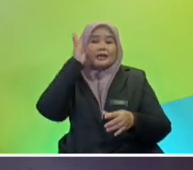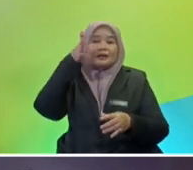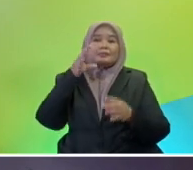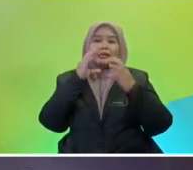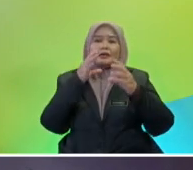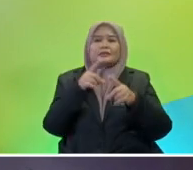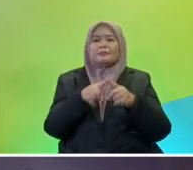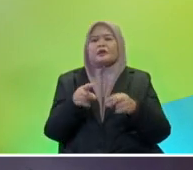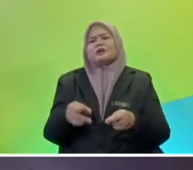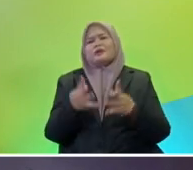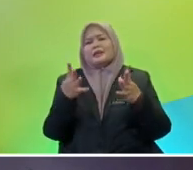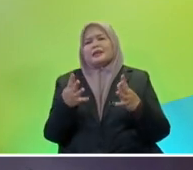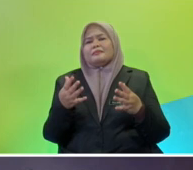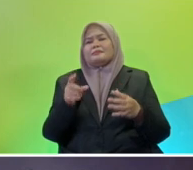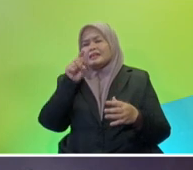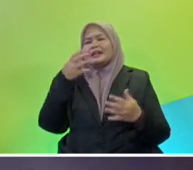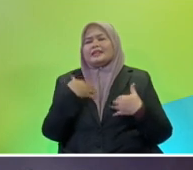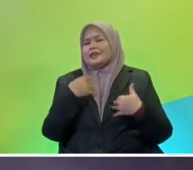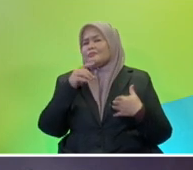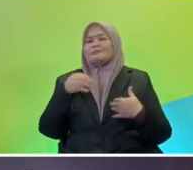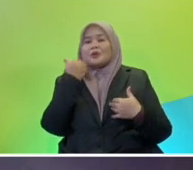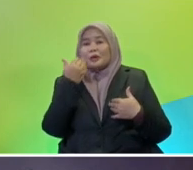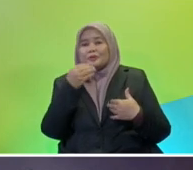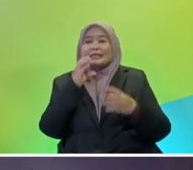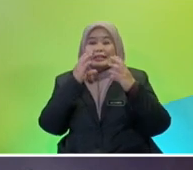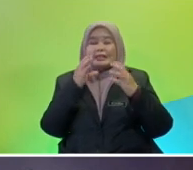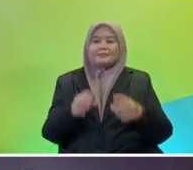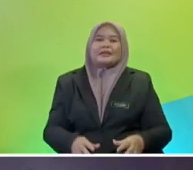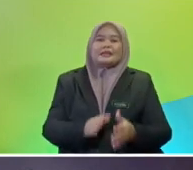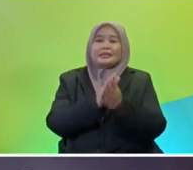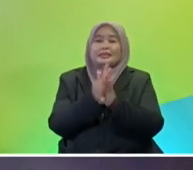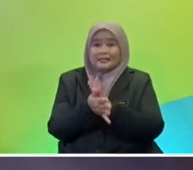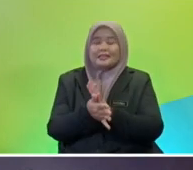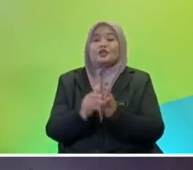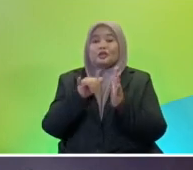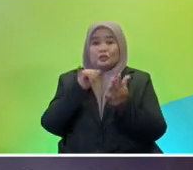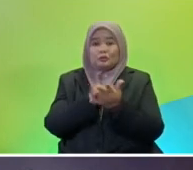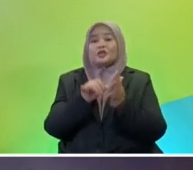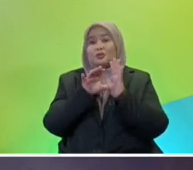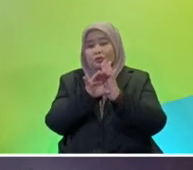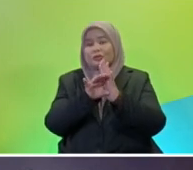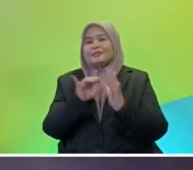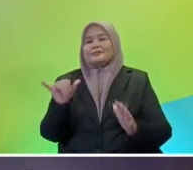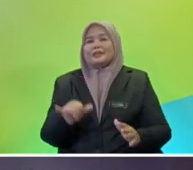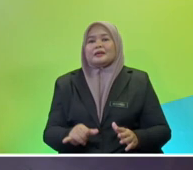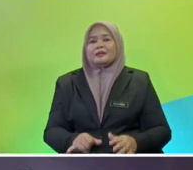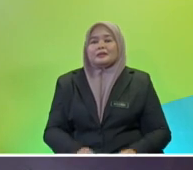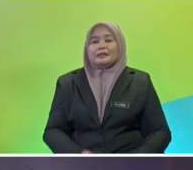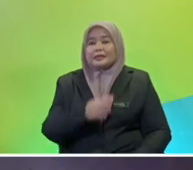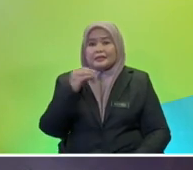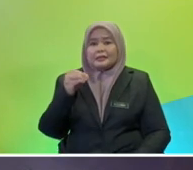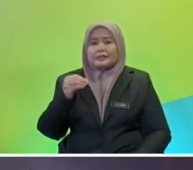kalau kita ada ramai kadang-kadang ada yang malu-malu kucing tidak mau cakap jadi macam itulah tiba-tiba pasangan dan